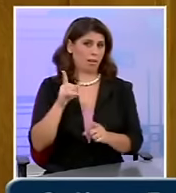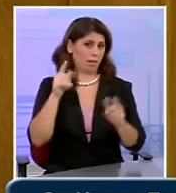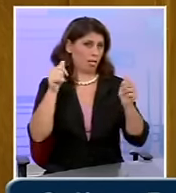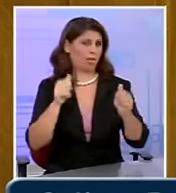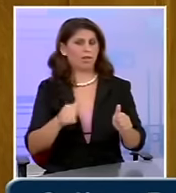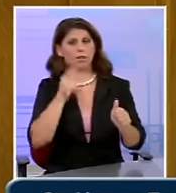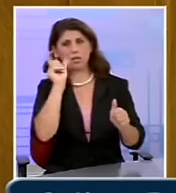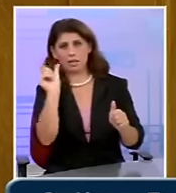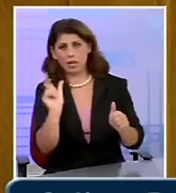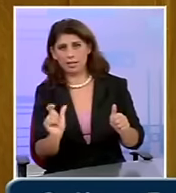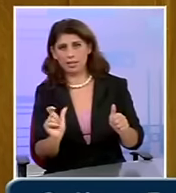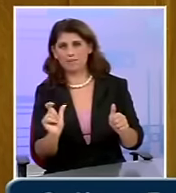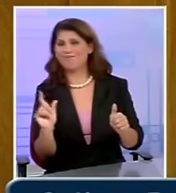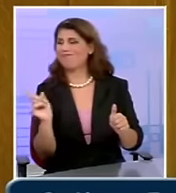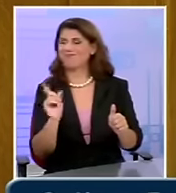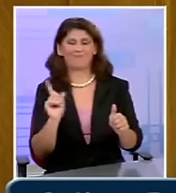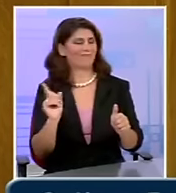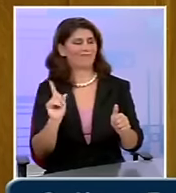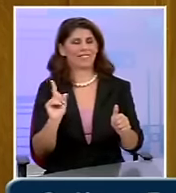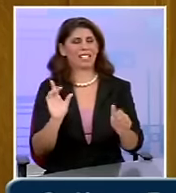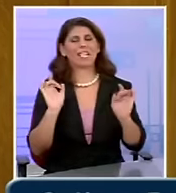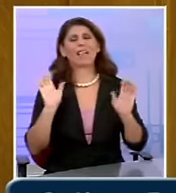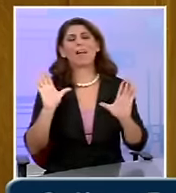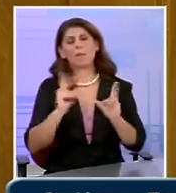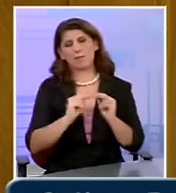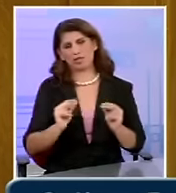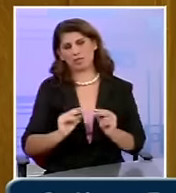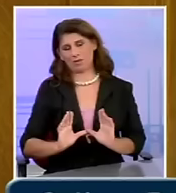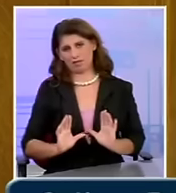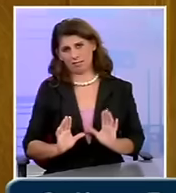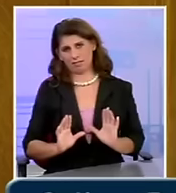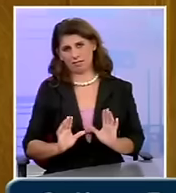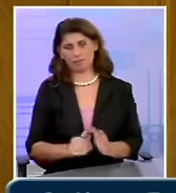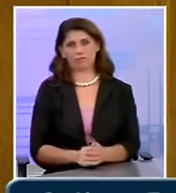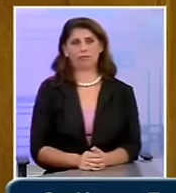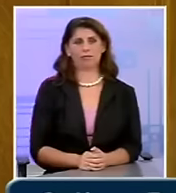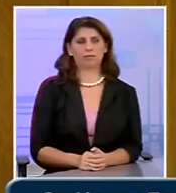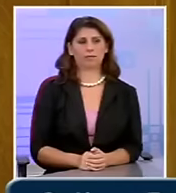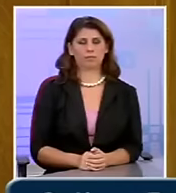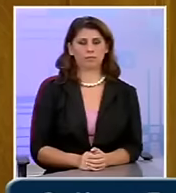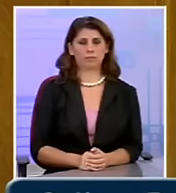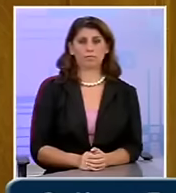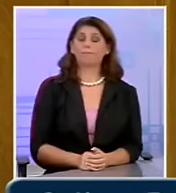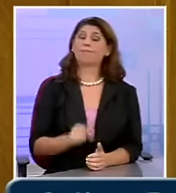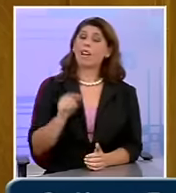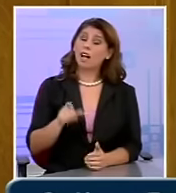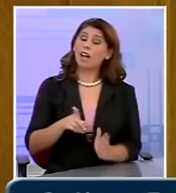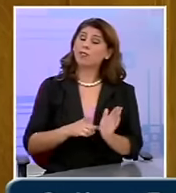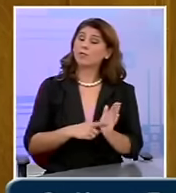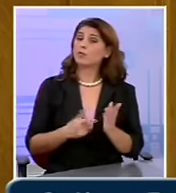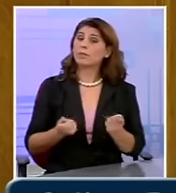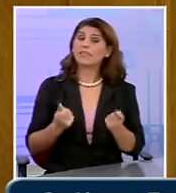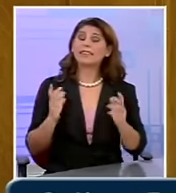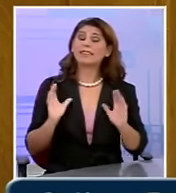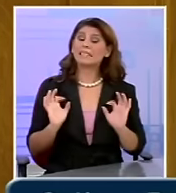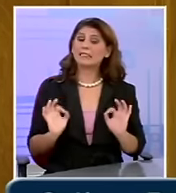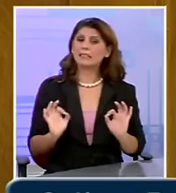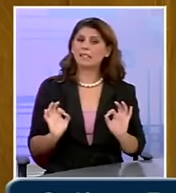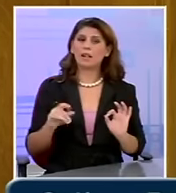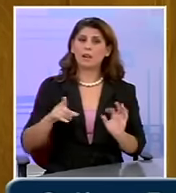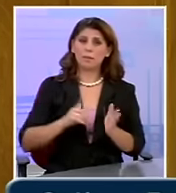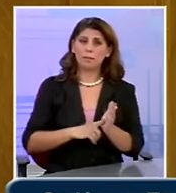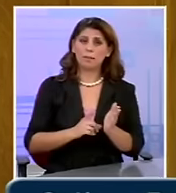και λέξεις, δεν έχει καμία αποτελεσματικότητα. Αυτό που πρέπει να κάνουμε είναι να δημιουργήσουμε αυτά τα